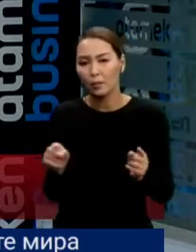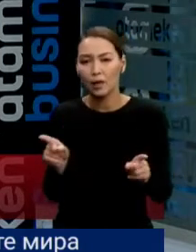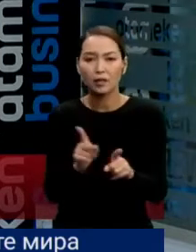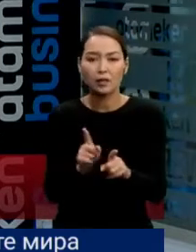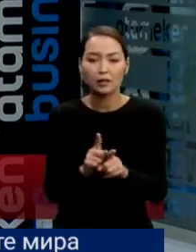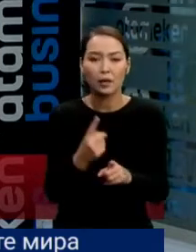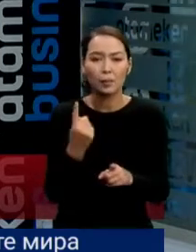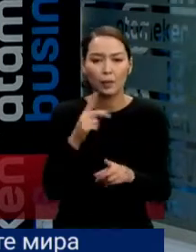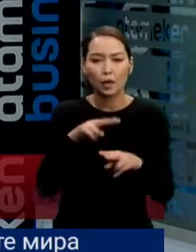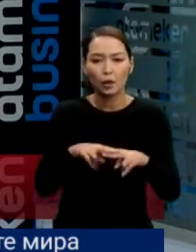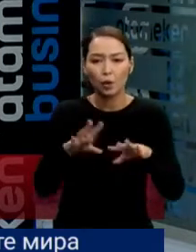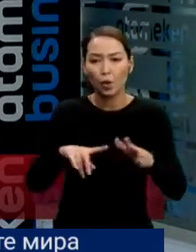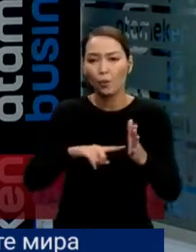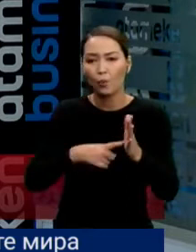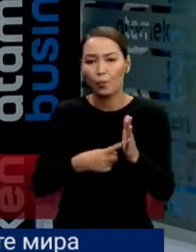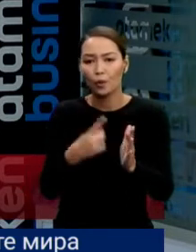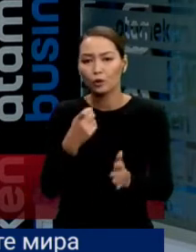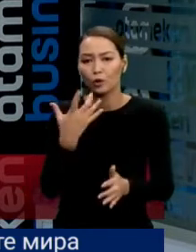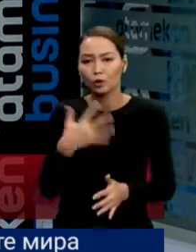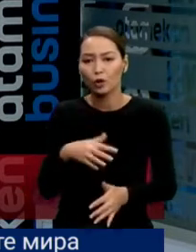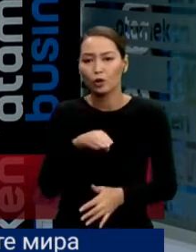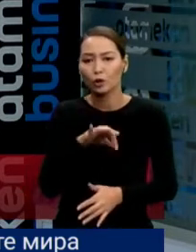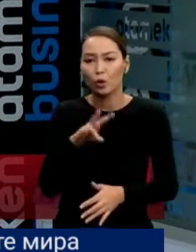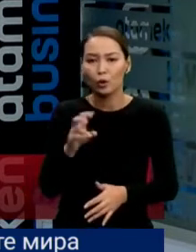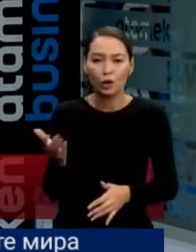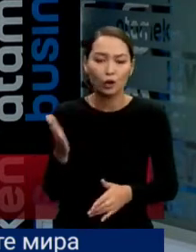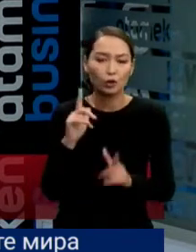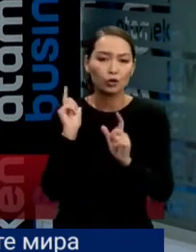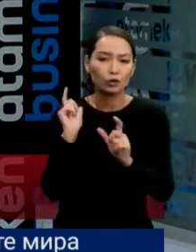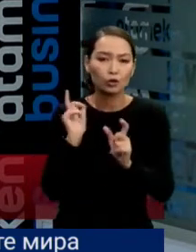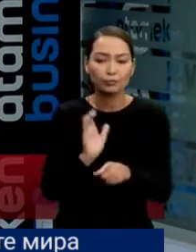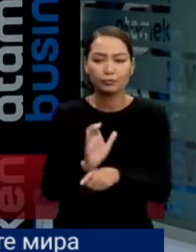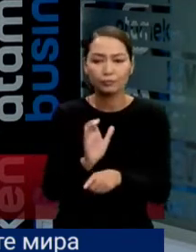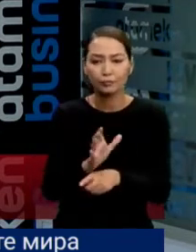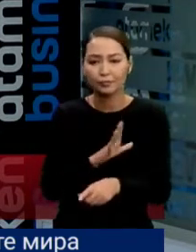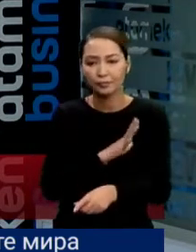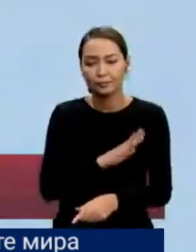ғана елордалық нүктесі 150 мың тоннаға жуық жүк қабылдапты.